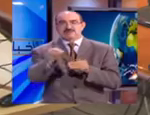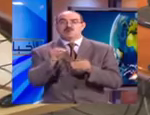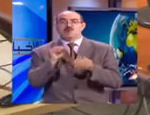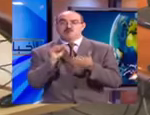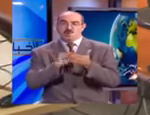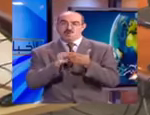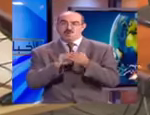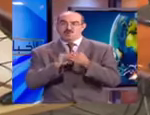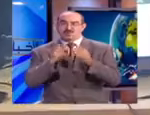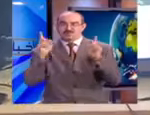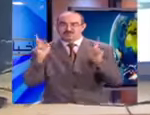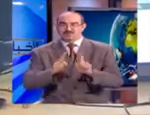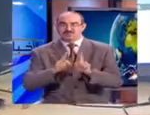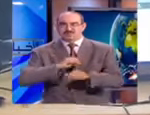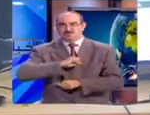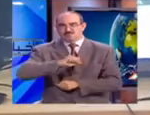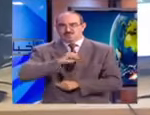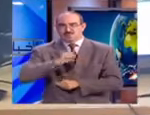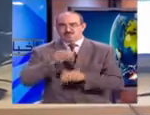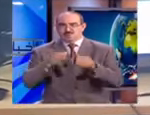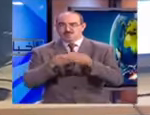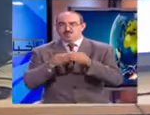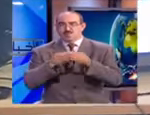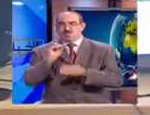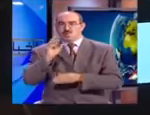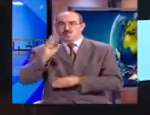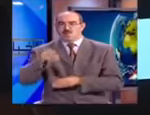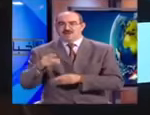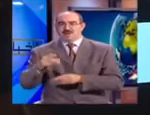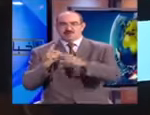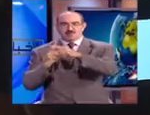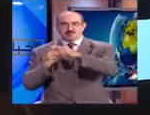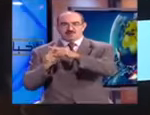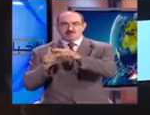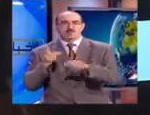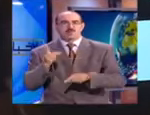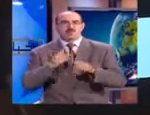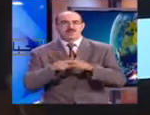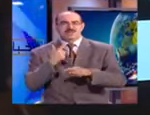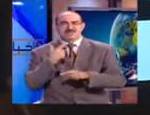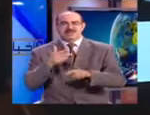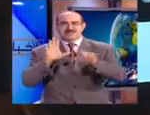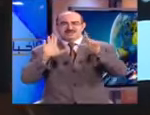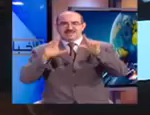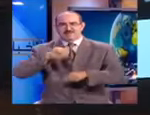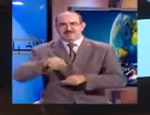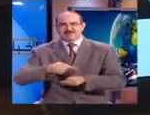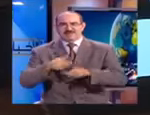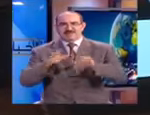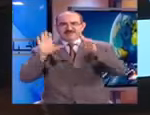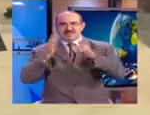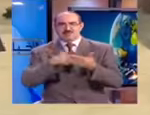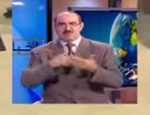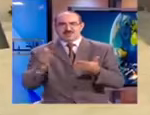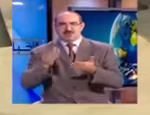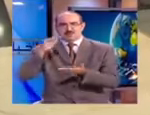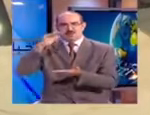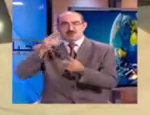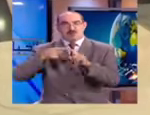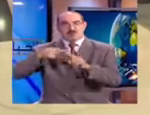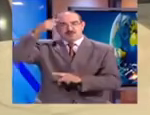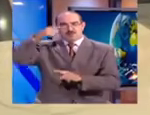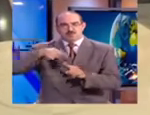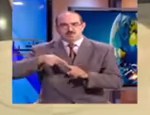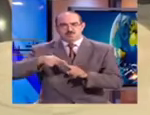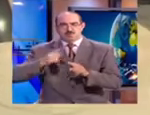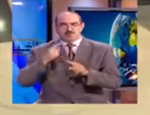خفض إنتاج دول أوبيك بلس والمتمثل في 7.7 مليون برميل في اليوم